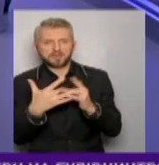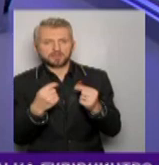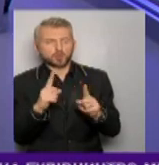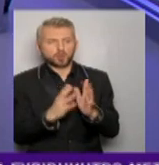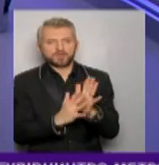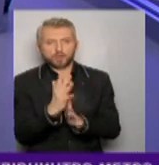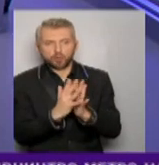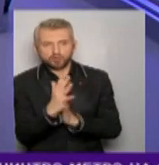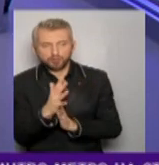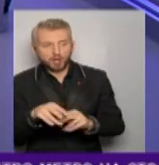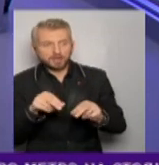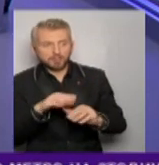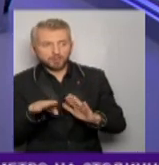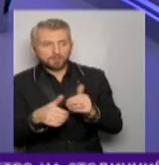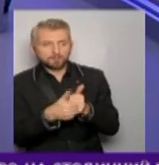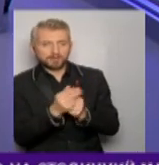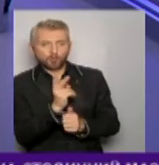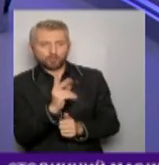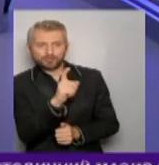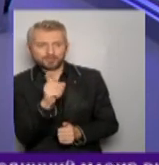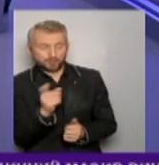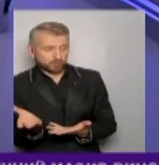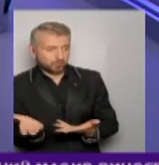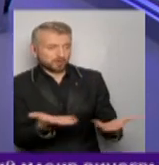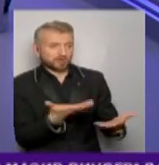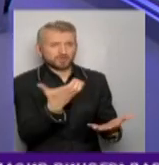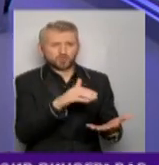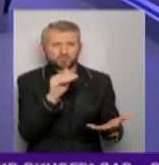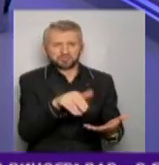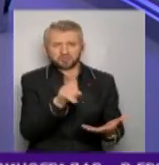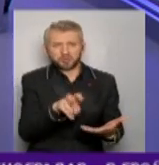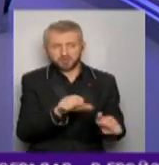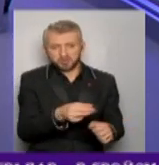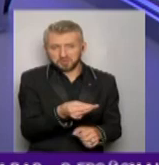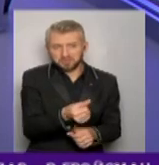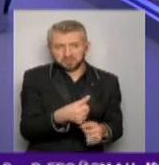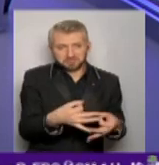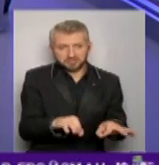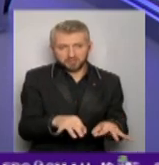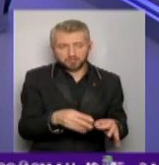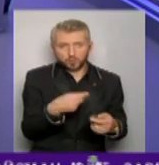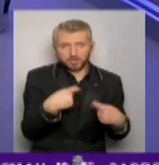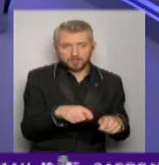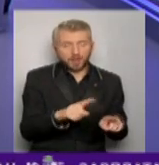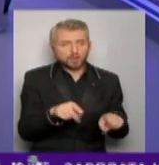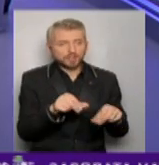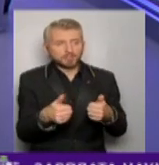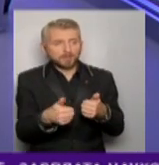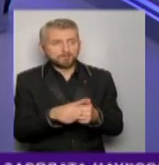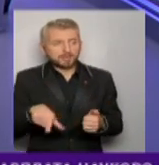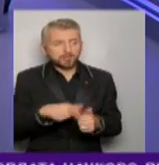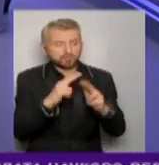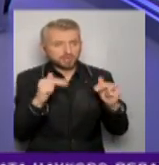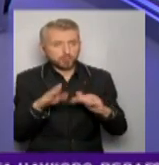вирощуємо. Землю під Кончазаспою, будь ласка, сотні тисяч доларів можете купити, продати. А що земля біля річки Дніпро,